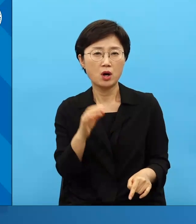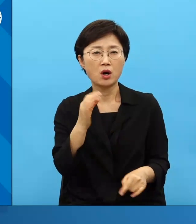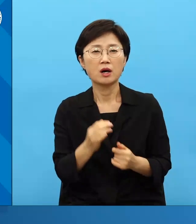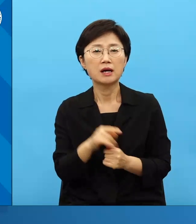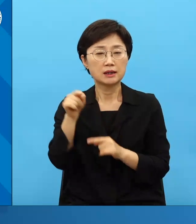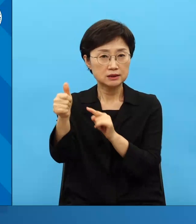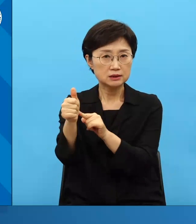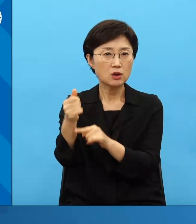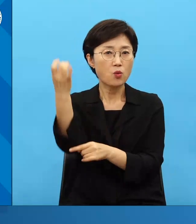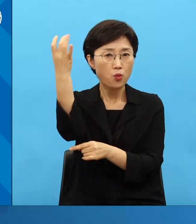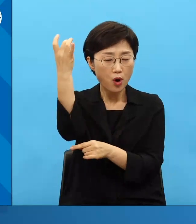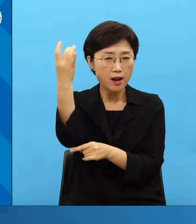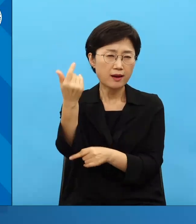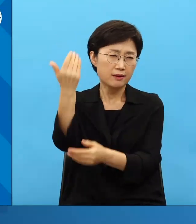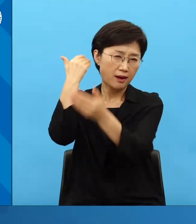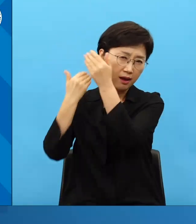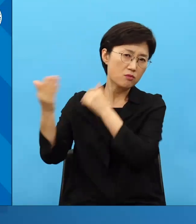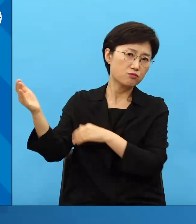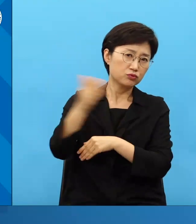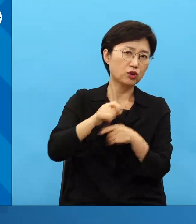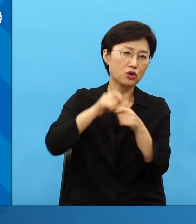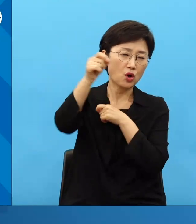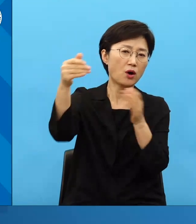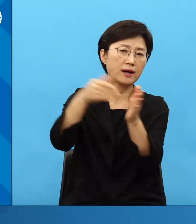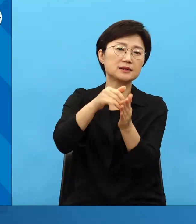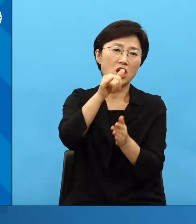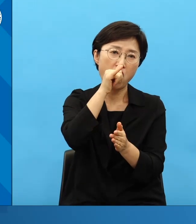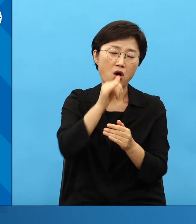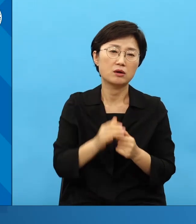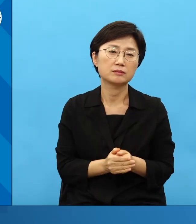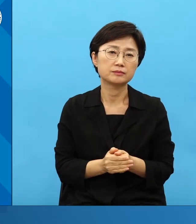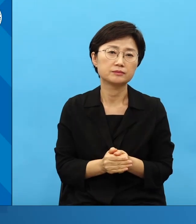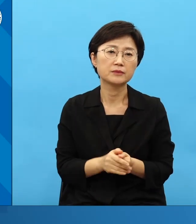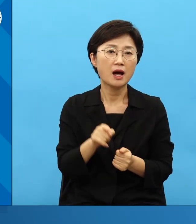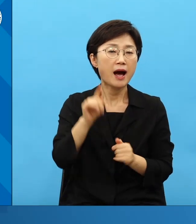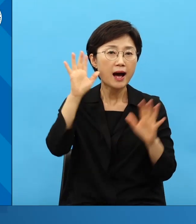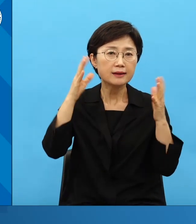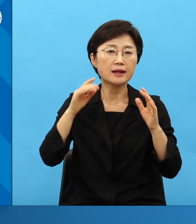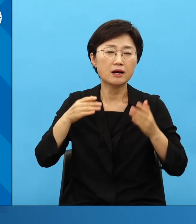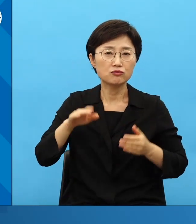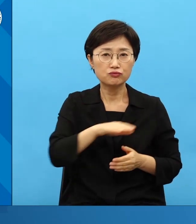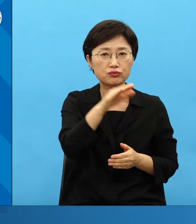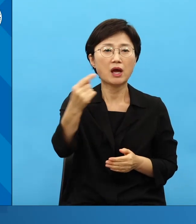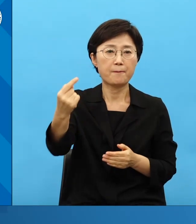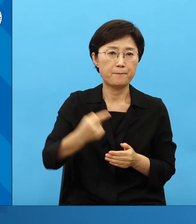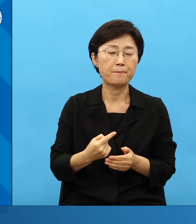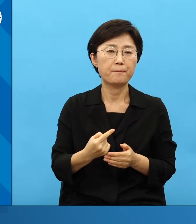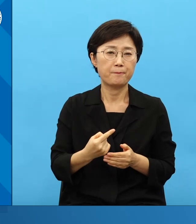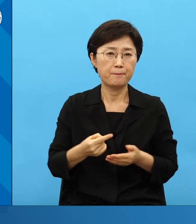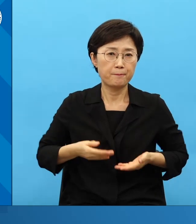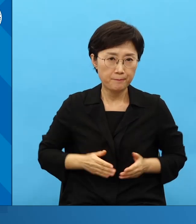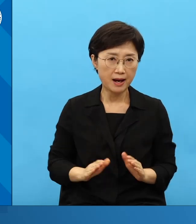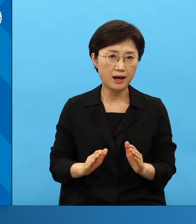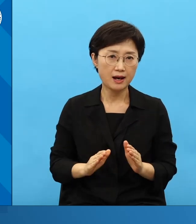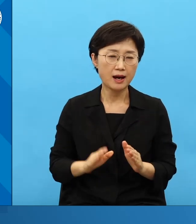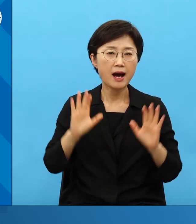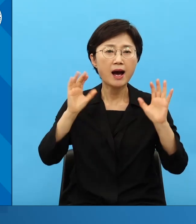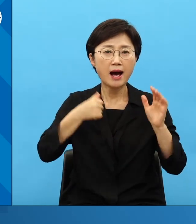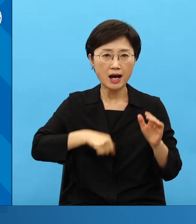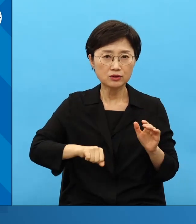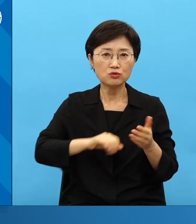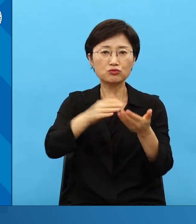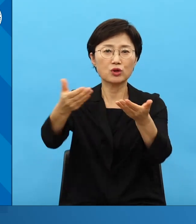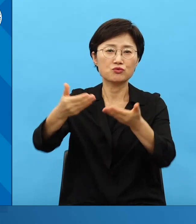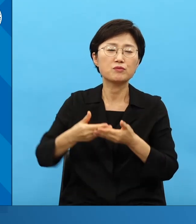것이며 그의 근본은 산고의 영혼에 있느니라. 이는 한 아기가 우리에게 낳고 한 아들을